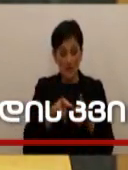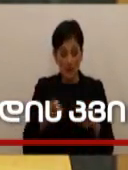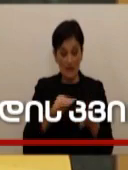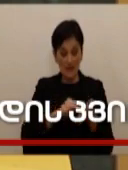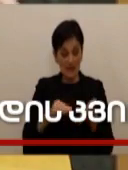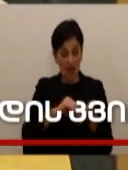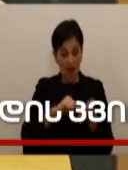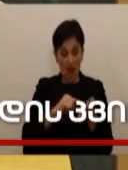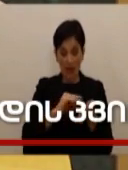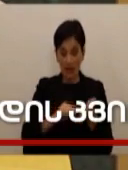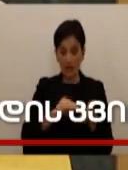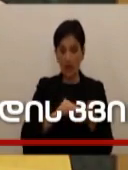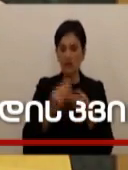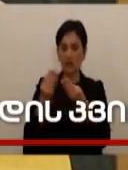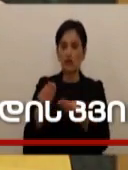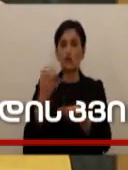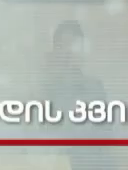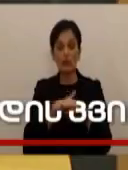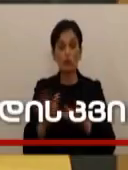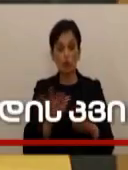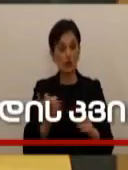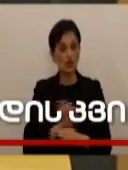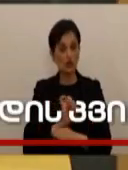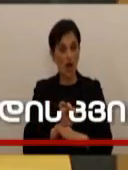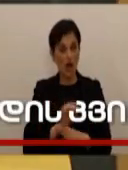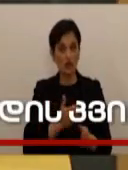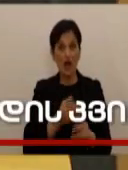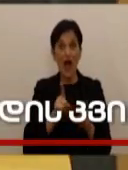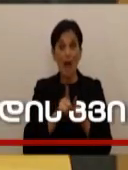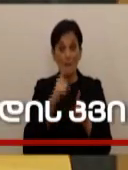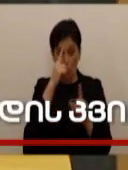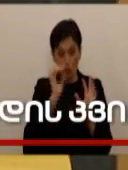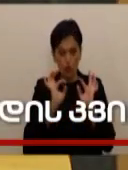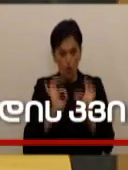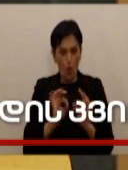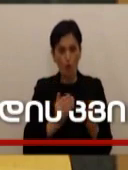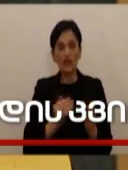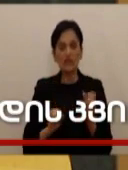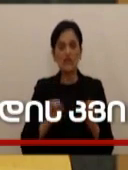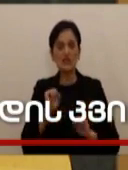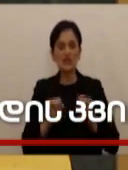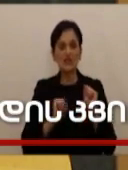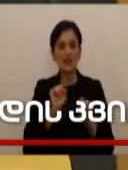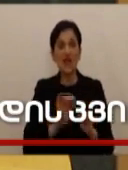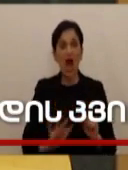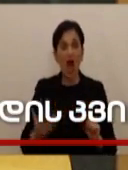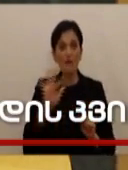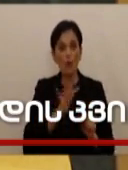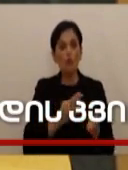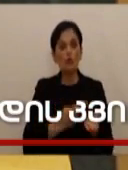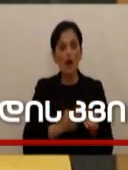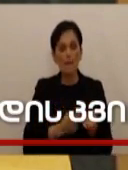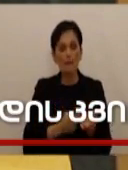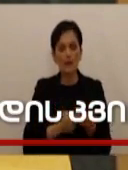წერს ამ შავი ხვრელის განსარიცხად რას აკეთებს. ამ ლოგიკით ცდილობთ ევროპულობის დამტკიცებას.